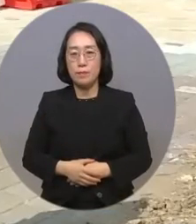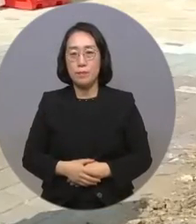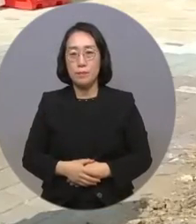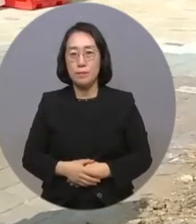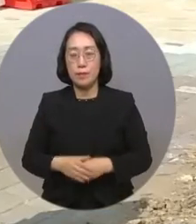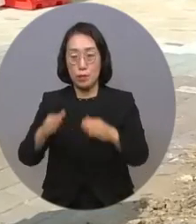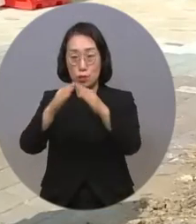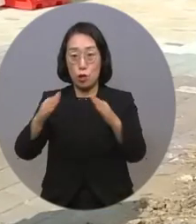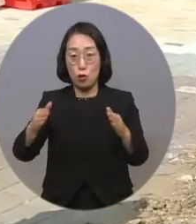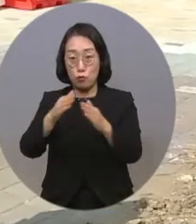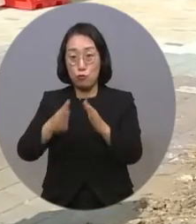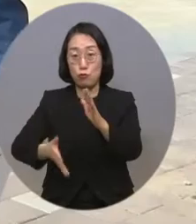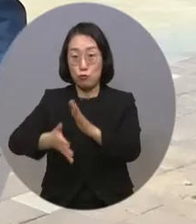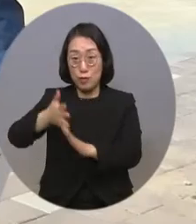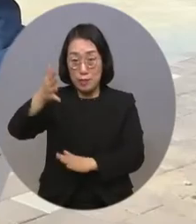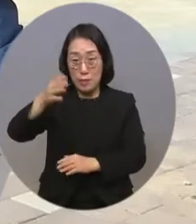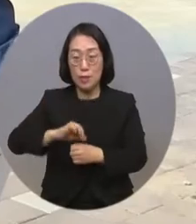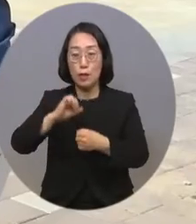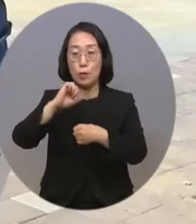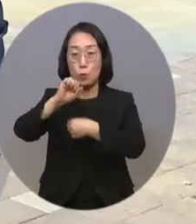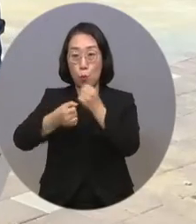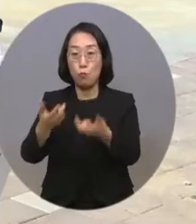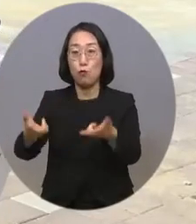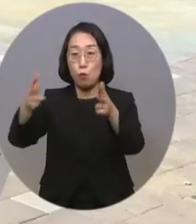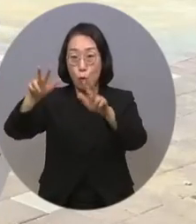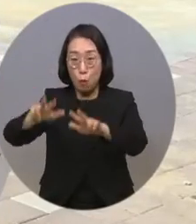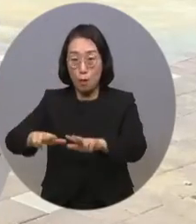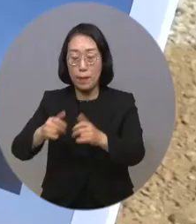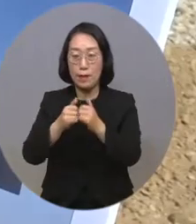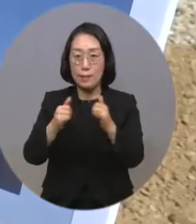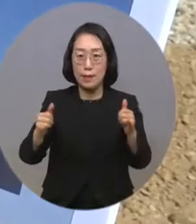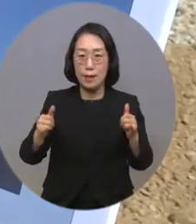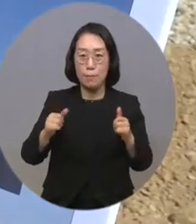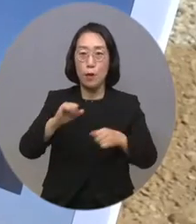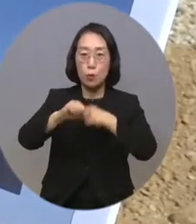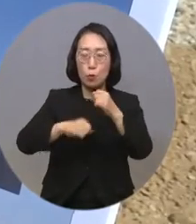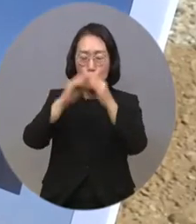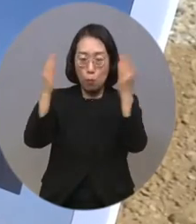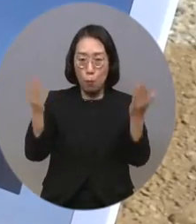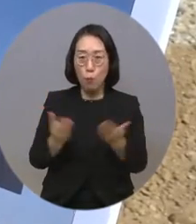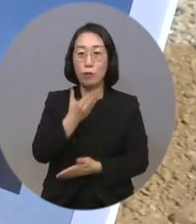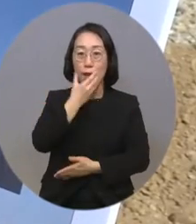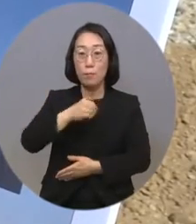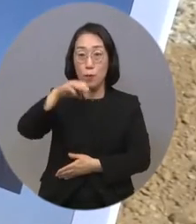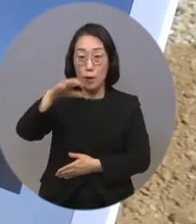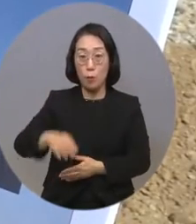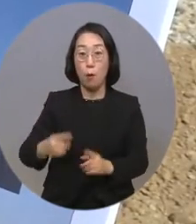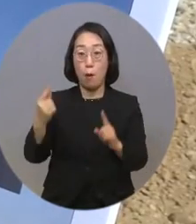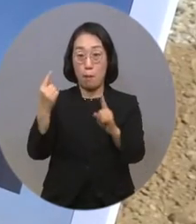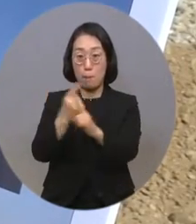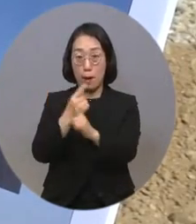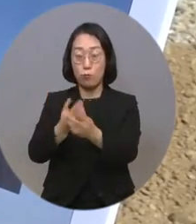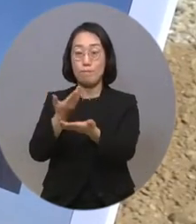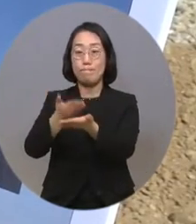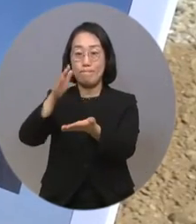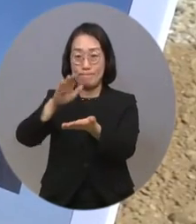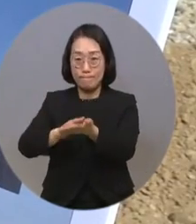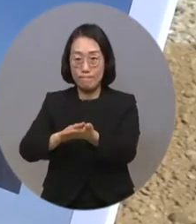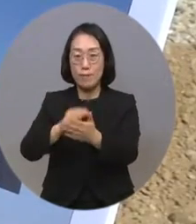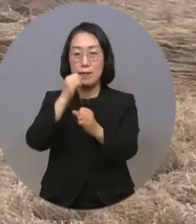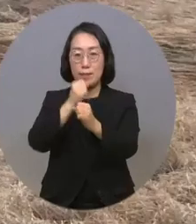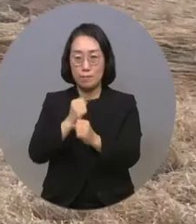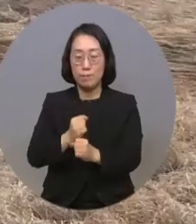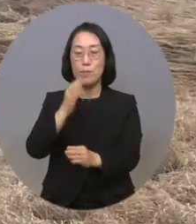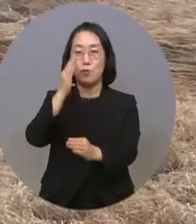전북 전주시에서는 전주동물원을 사람과 동물 모두가 행복한 공간으로 탈바꿈시키는 생태동물원 조성